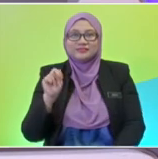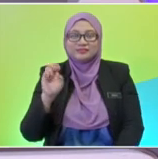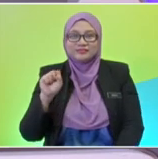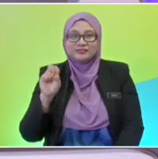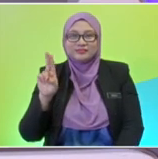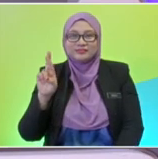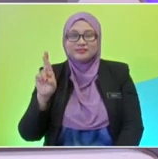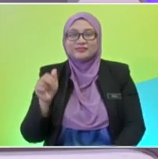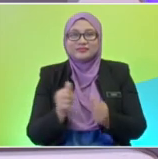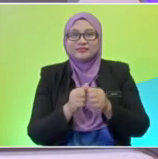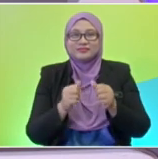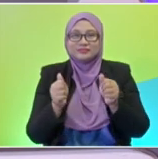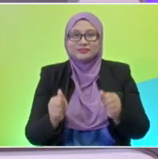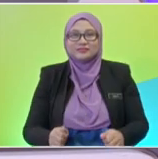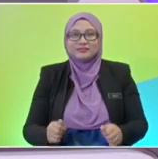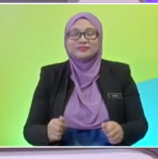keluarga